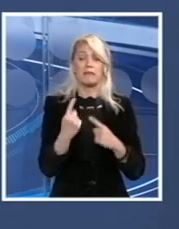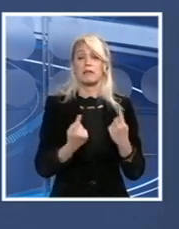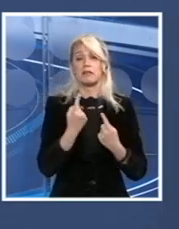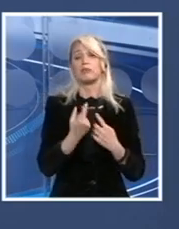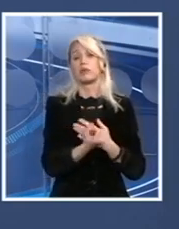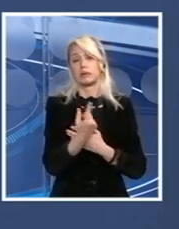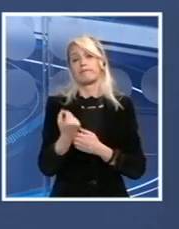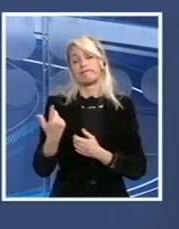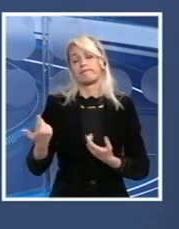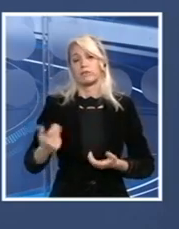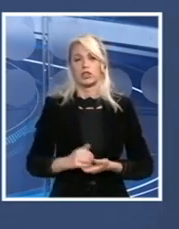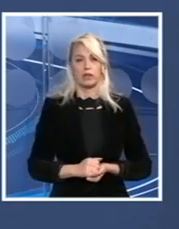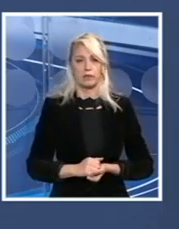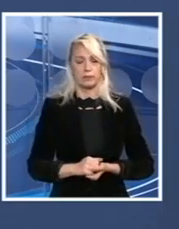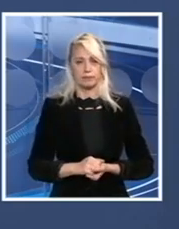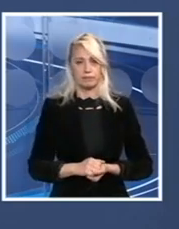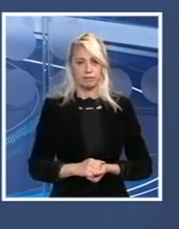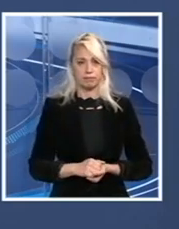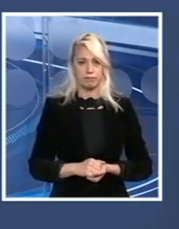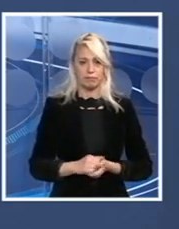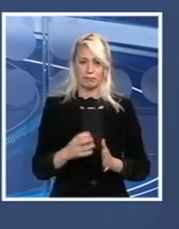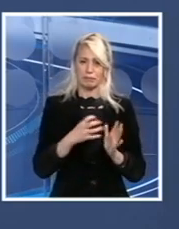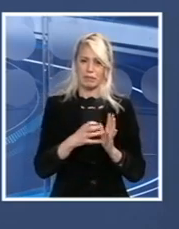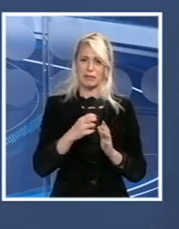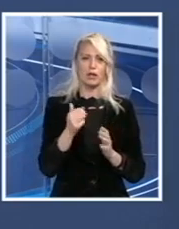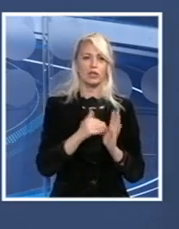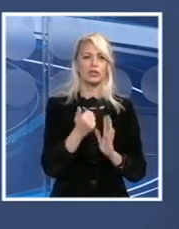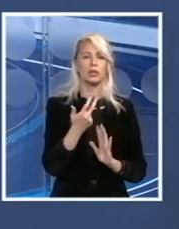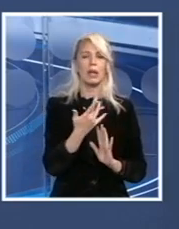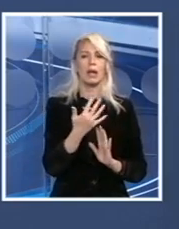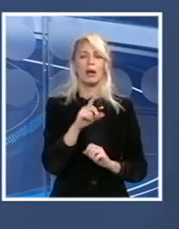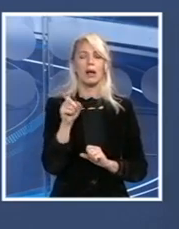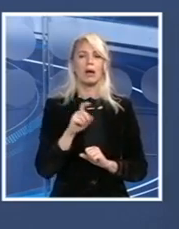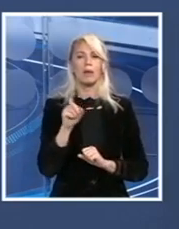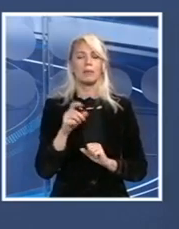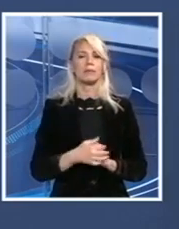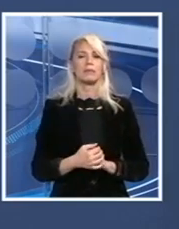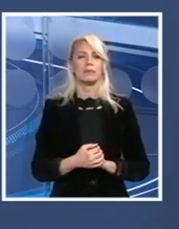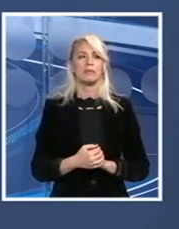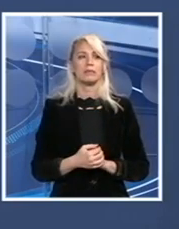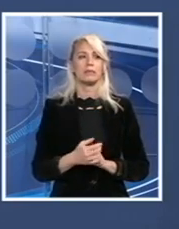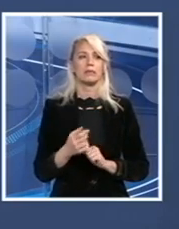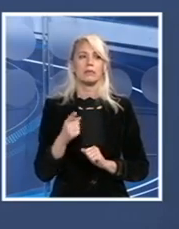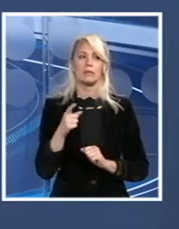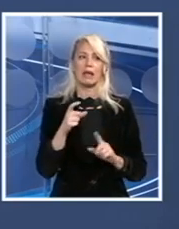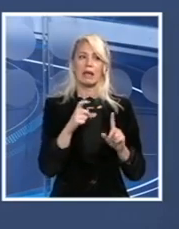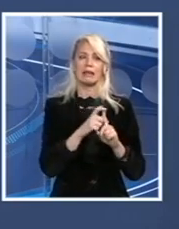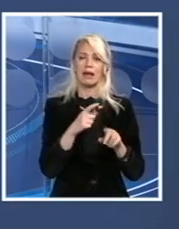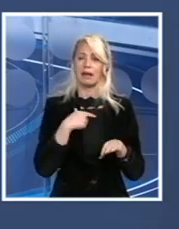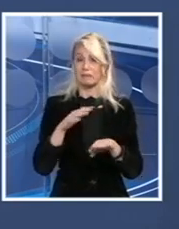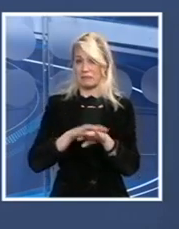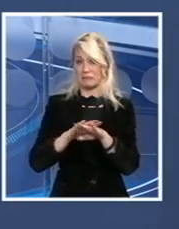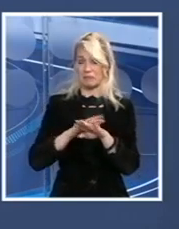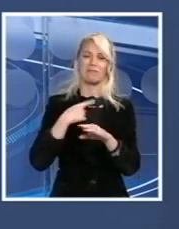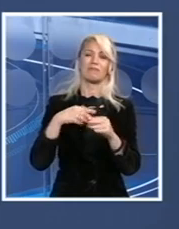se dešavaju. Možemo dalje, imamo još nekoliko pitanja. Rade, ja se izvinjavam, samo bit kao